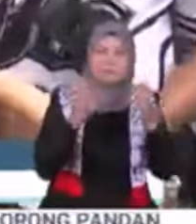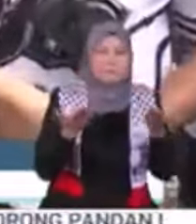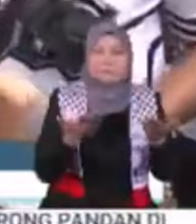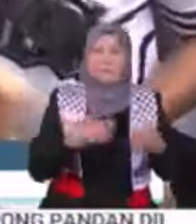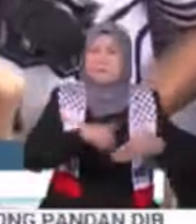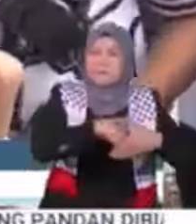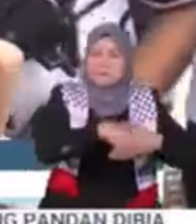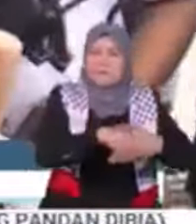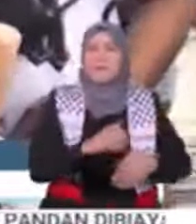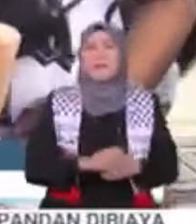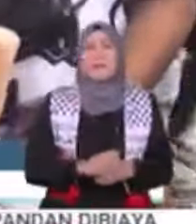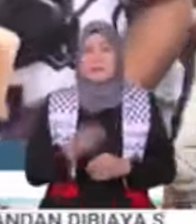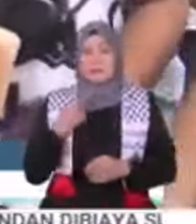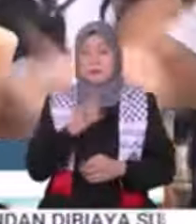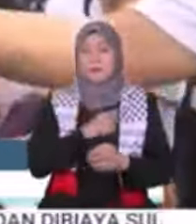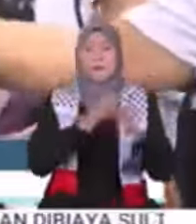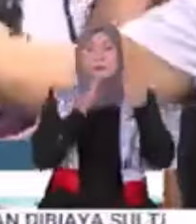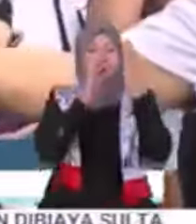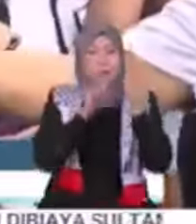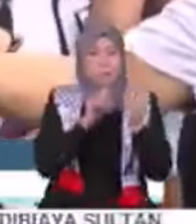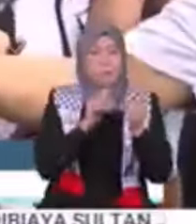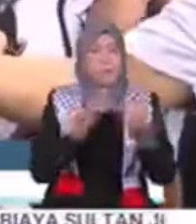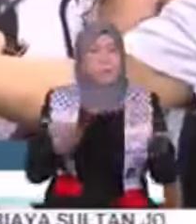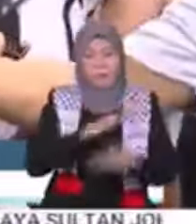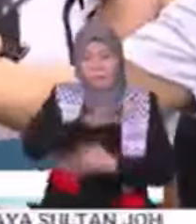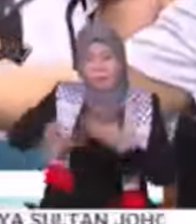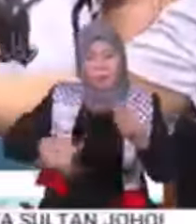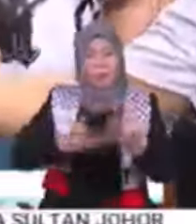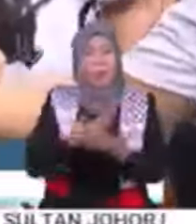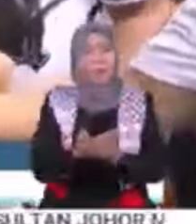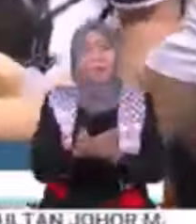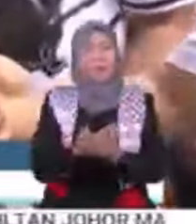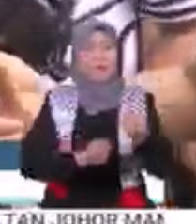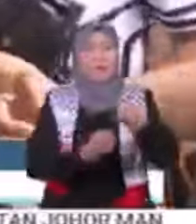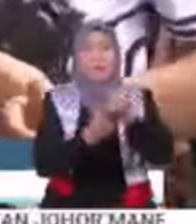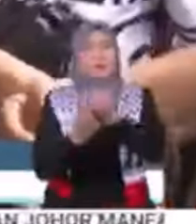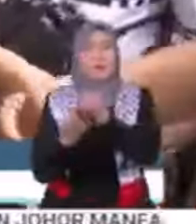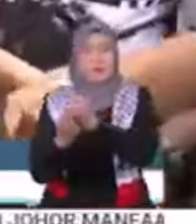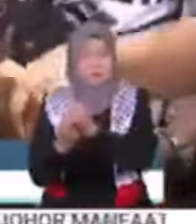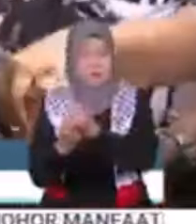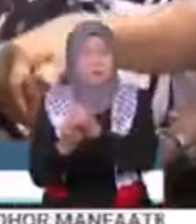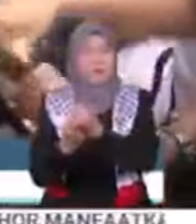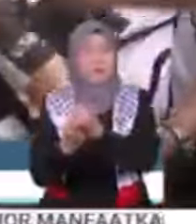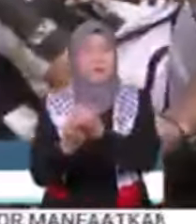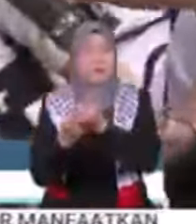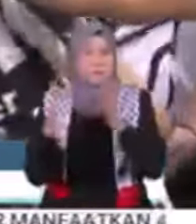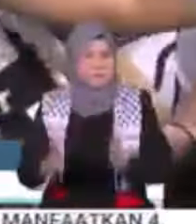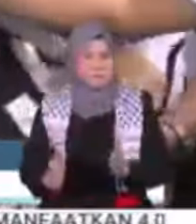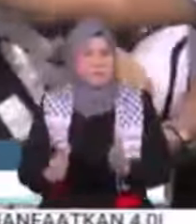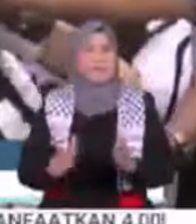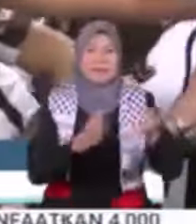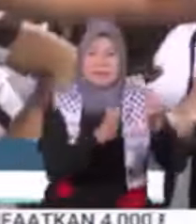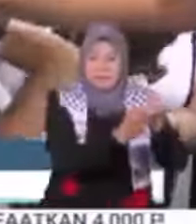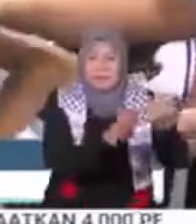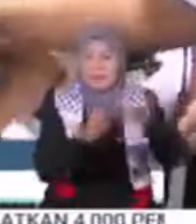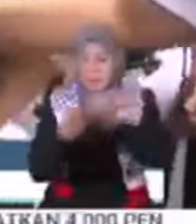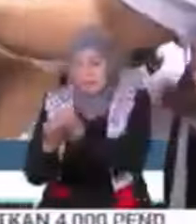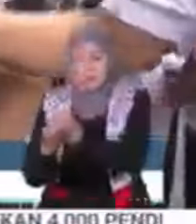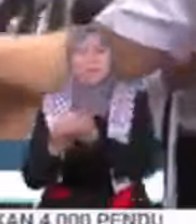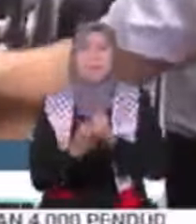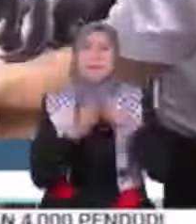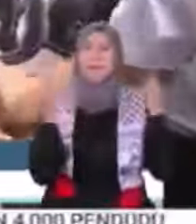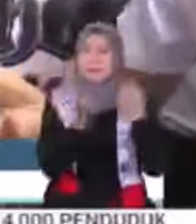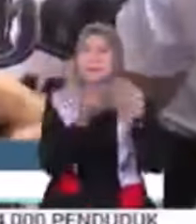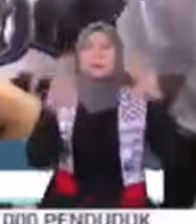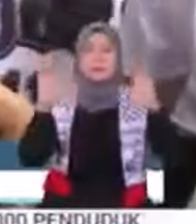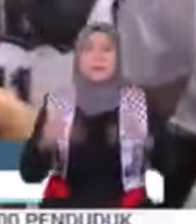Kami mengharapkan semua penyokong menyokong pasukan masing-masing dengan cara yang